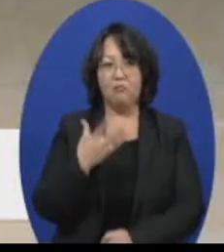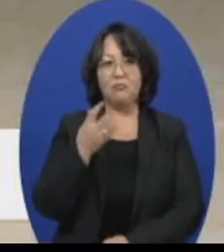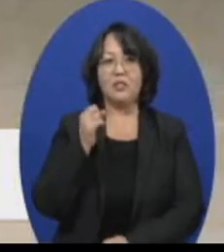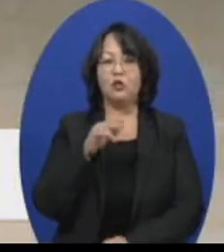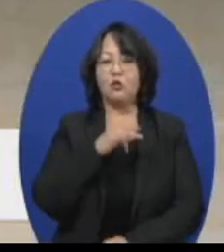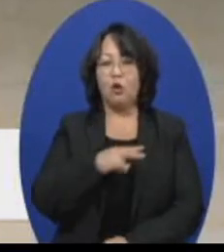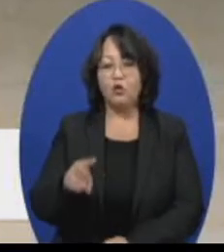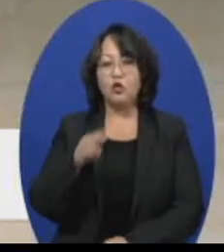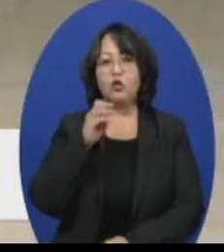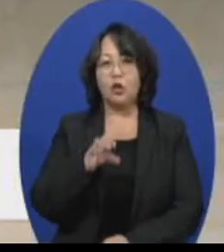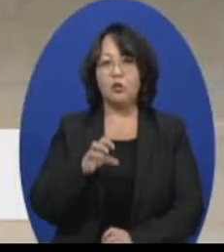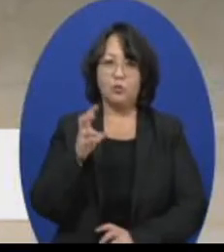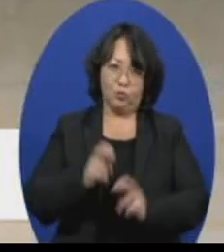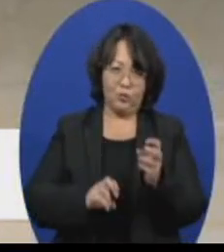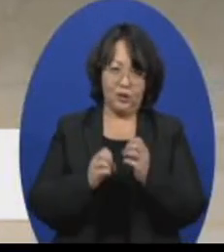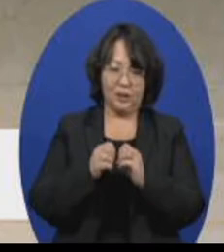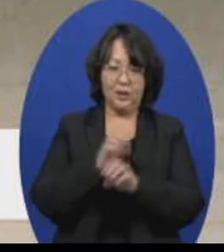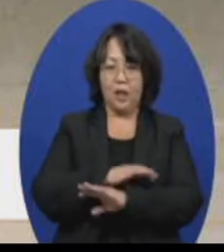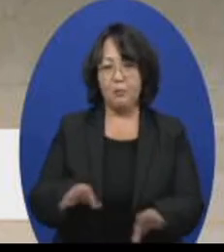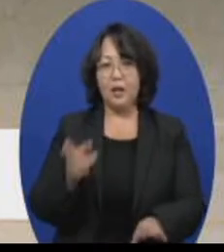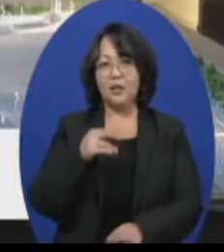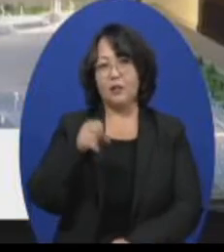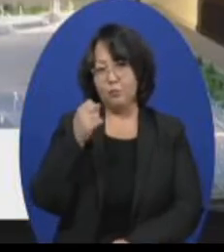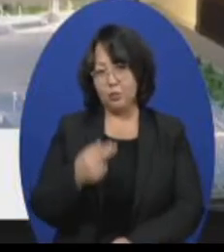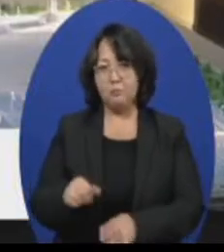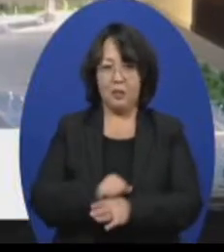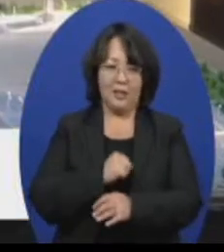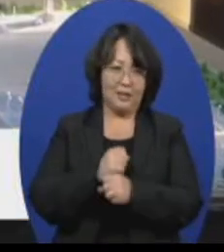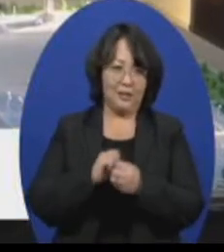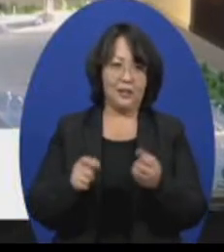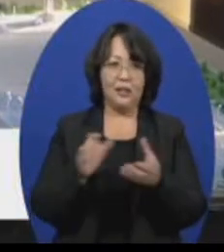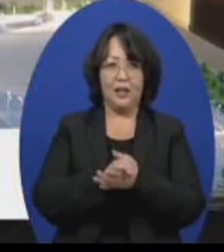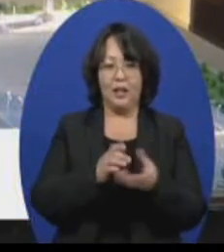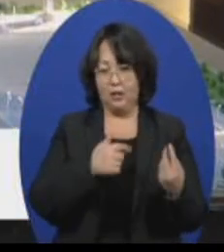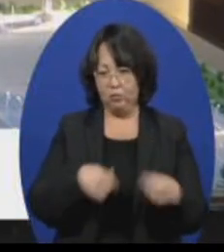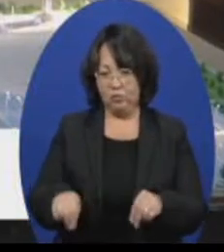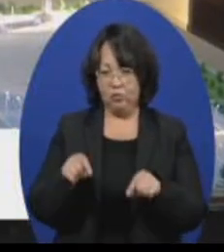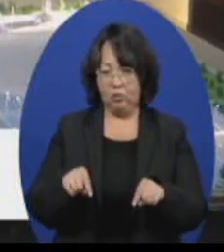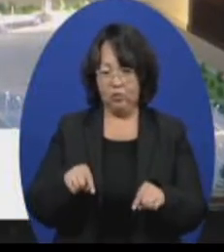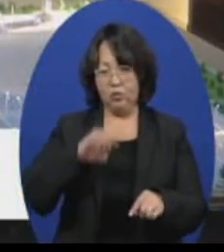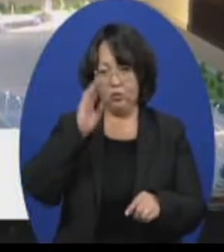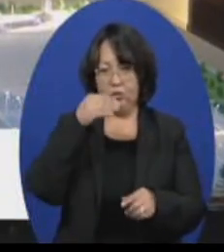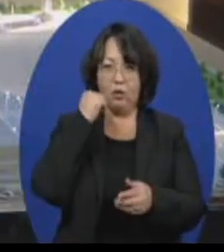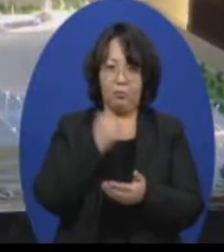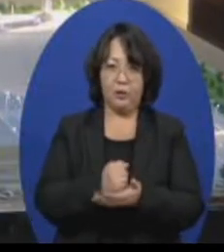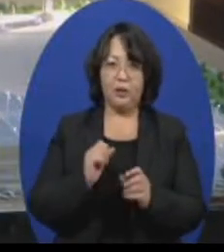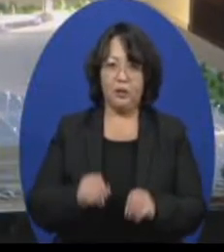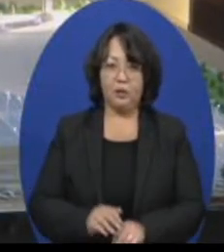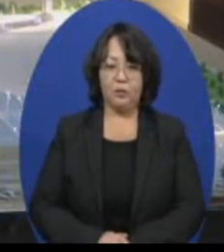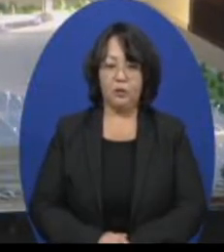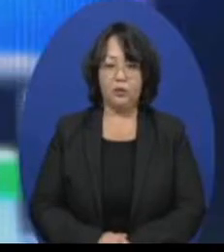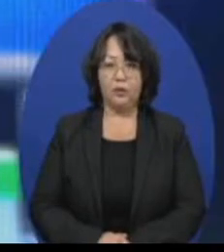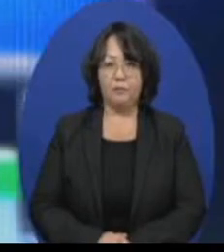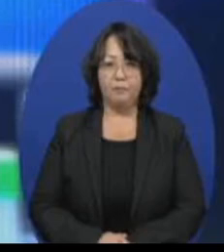тонн тос боловсруулах үйлдвэрийн талбайн дэд бүтцийн бэлтгэл ажил хийгдэх гэрээг өнөөдөр баталгаажуулсан юм а.